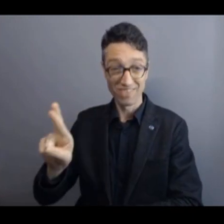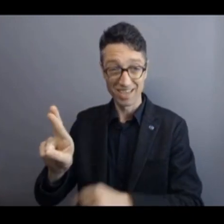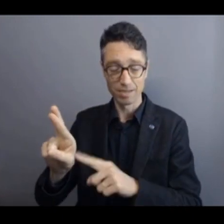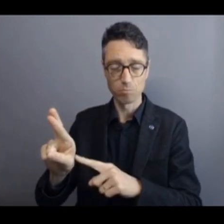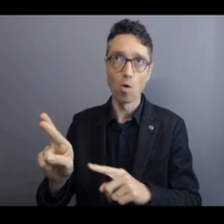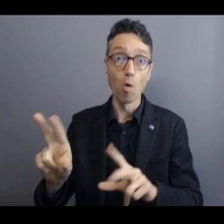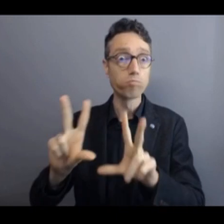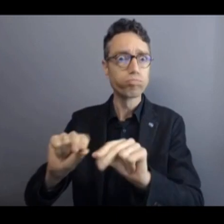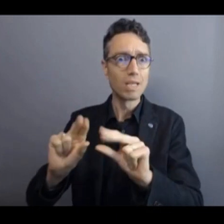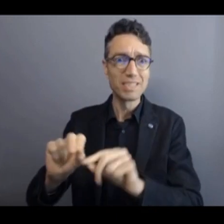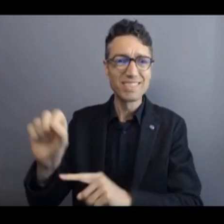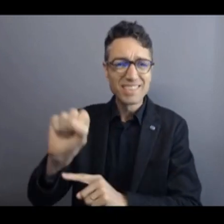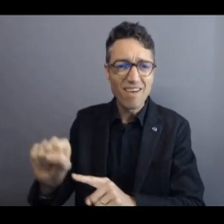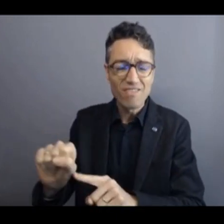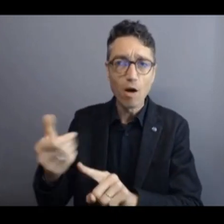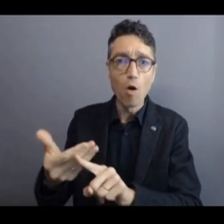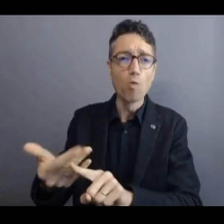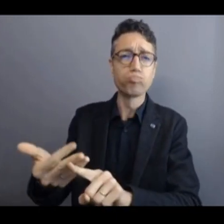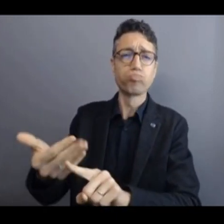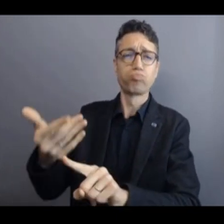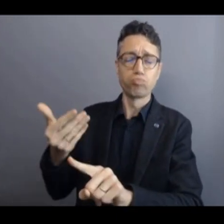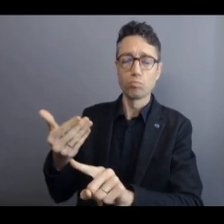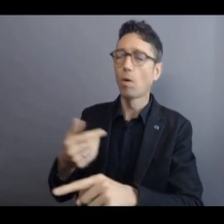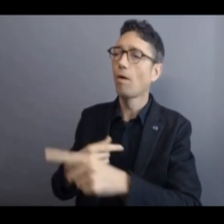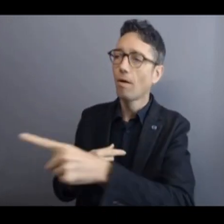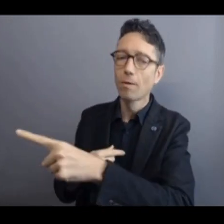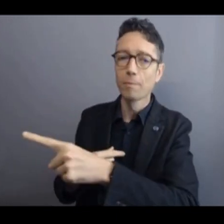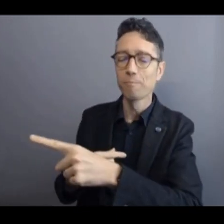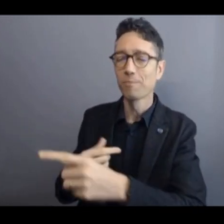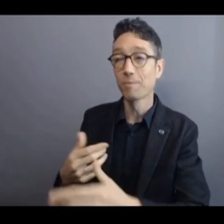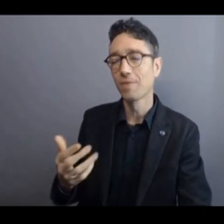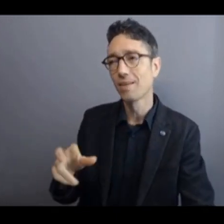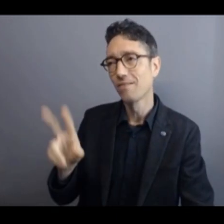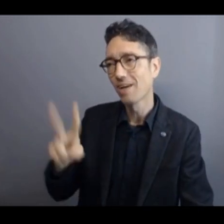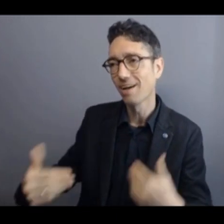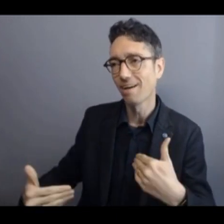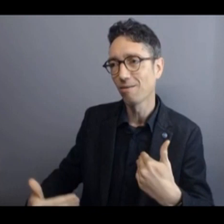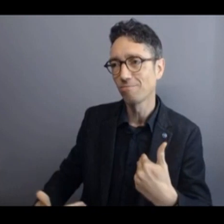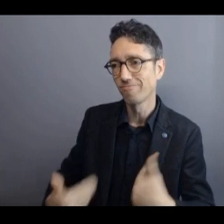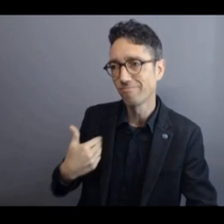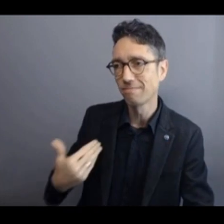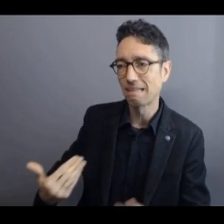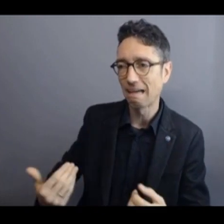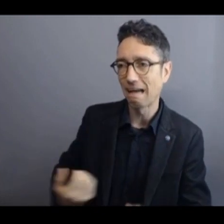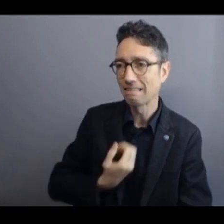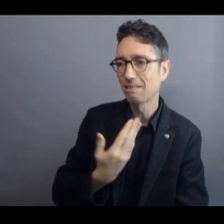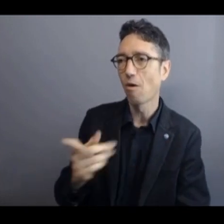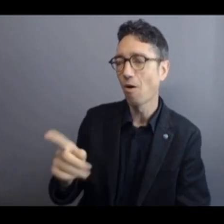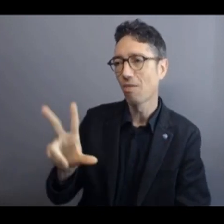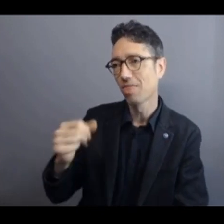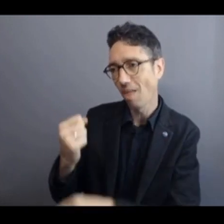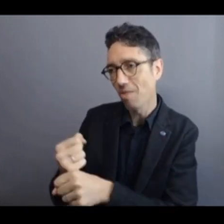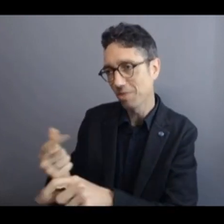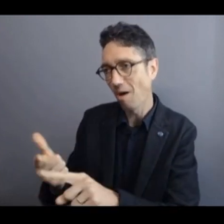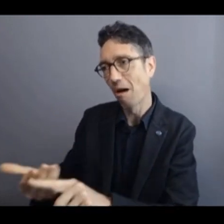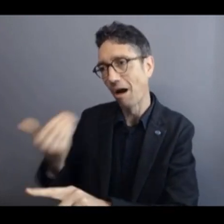pas autant que votre 30 années depuis votre accident. Il a été créé après, mais en 2001. Donc ça fait maintenant plusieurs années. On